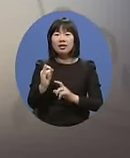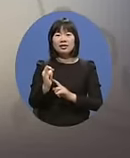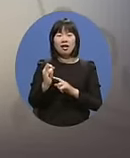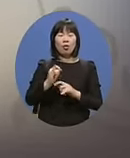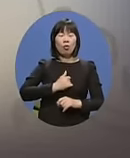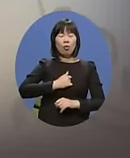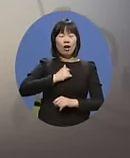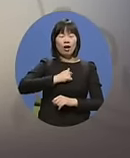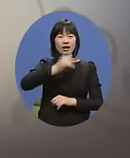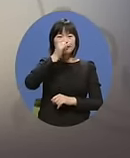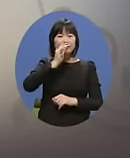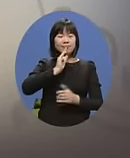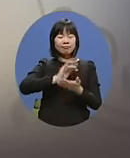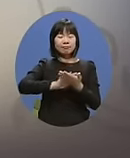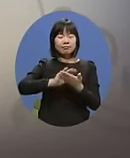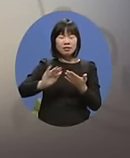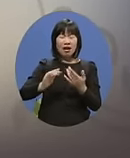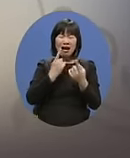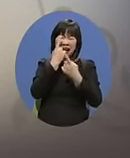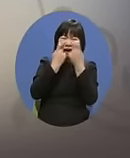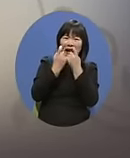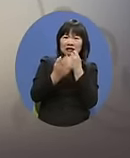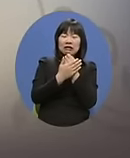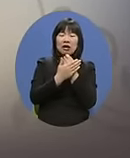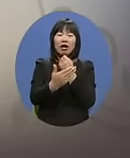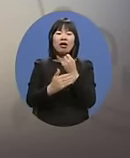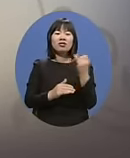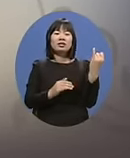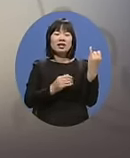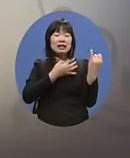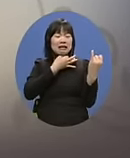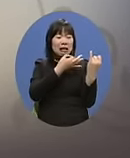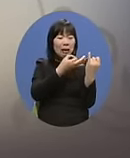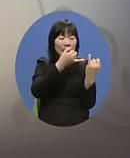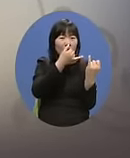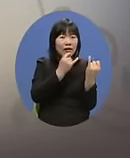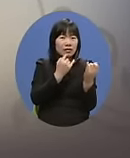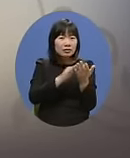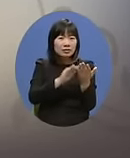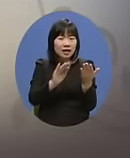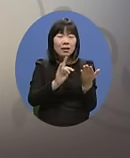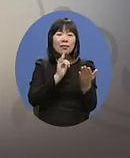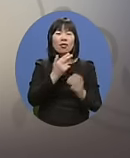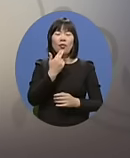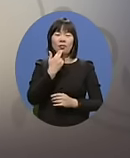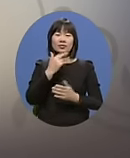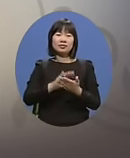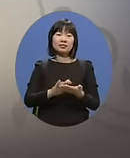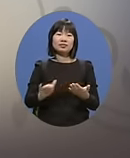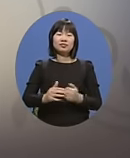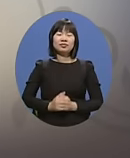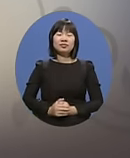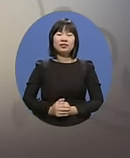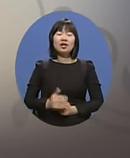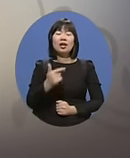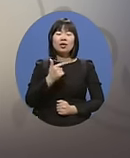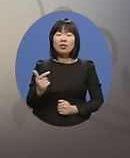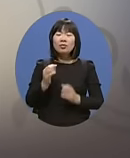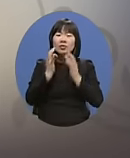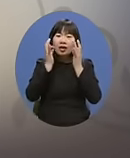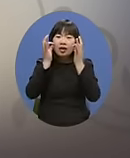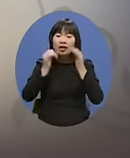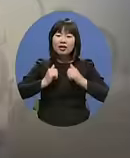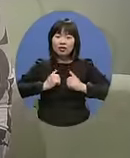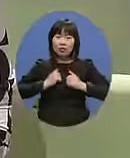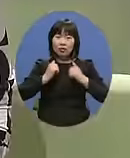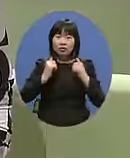났습니다. 그래서 뭐 저기 언니한테 침을 뱉었습니다. 뭐 이런 거 하나도 없죠. 없죠. 예, 네. 이게 너무 성실하게